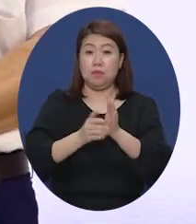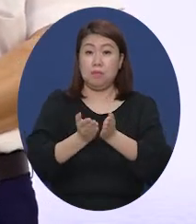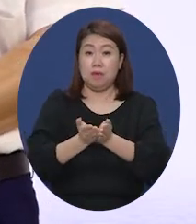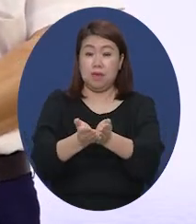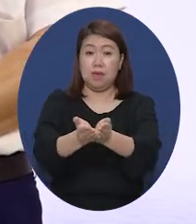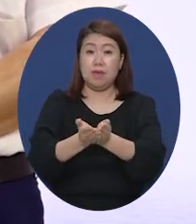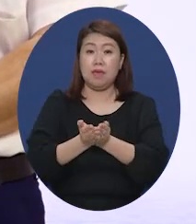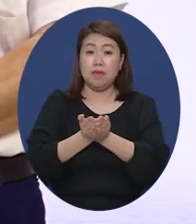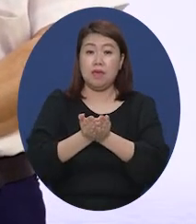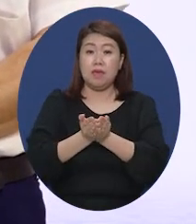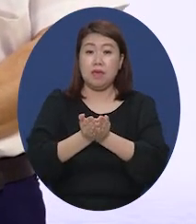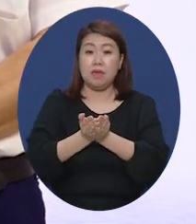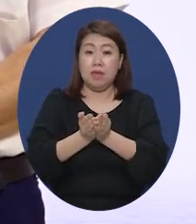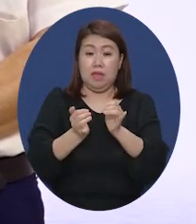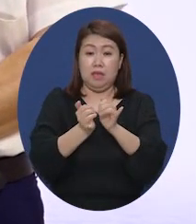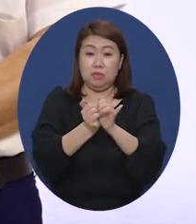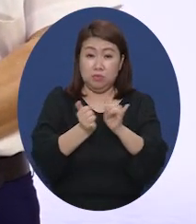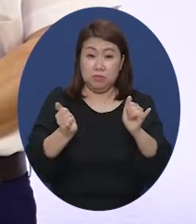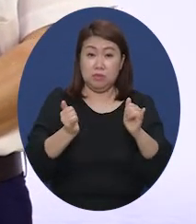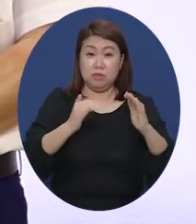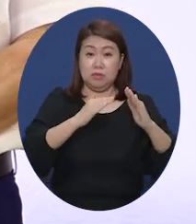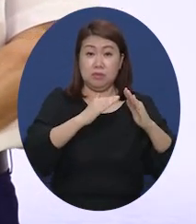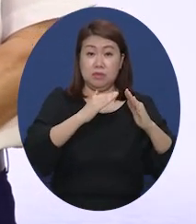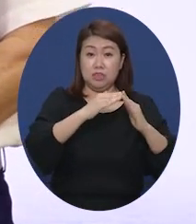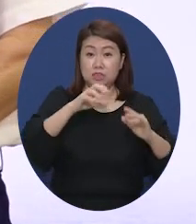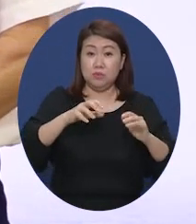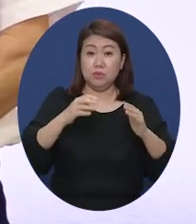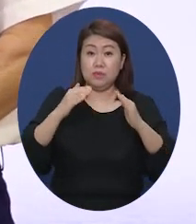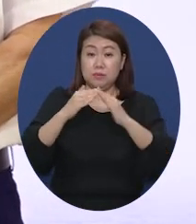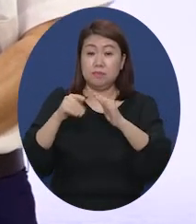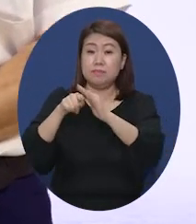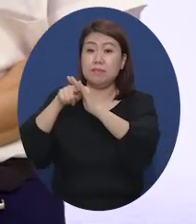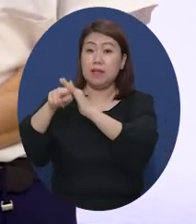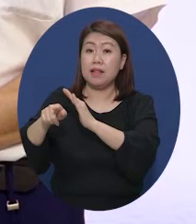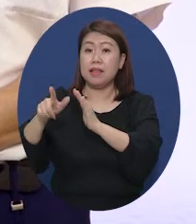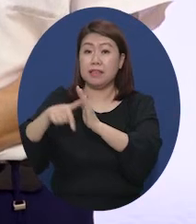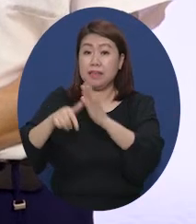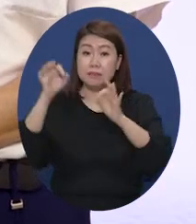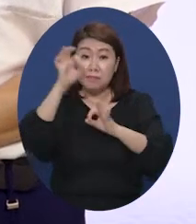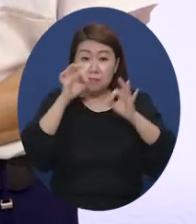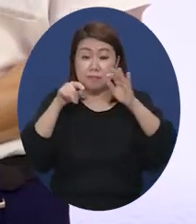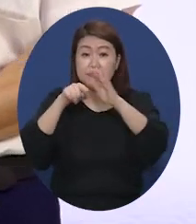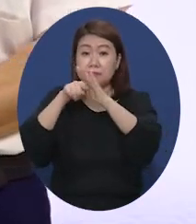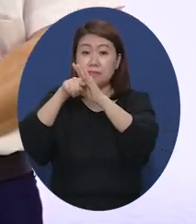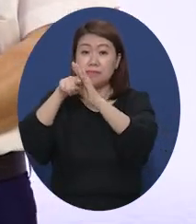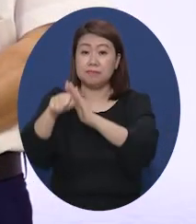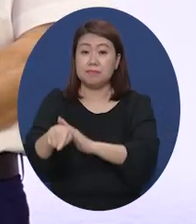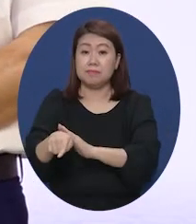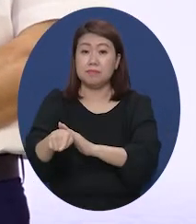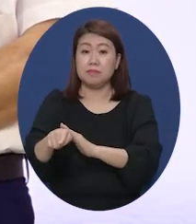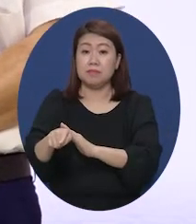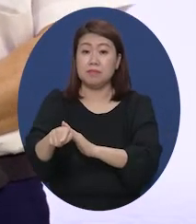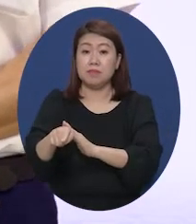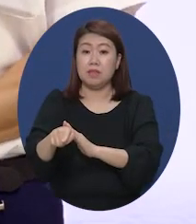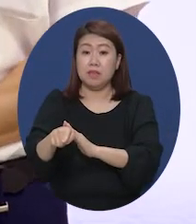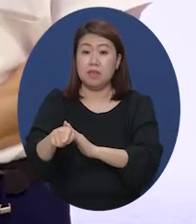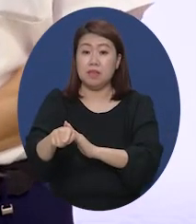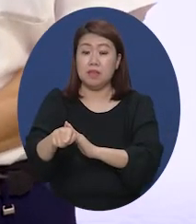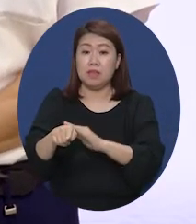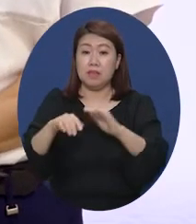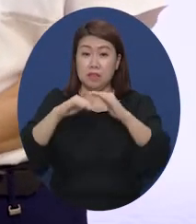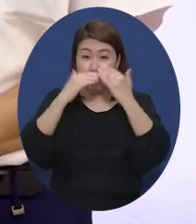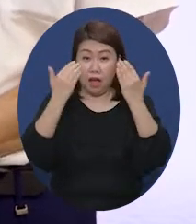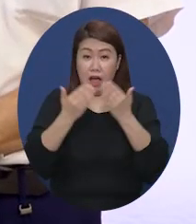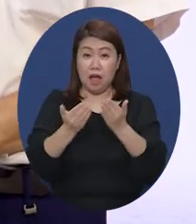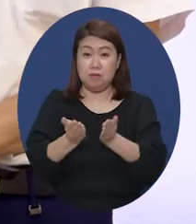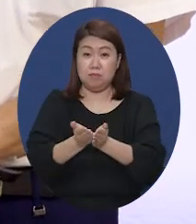돼요. 그죠? 그 다음에 주민들도 뭐 이웃에 마실 간다든가, 누굴 찾아간다든가, 아니면 그 다음에 장을